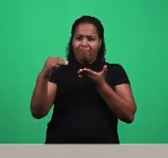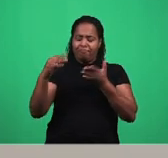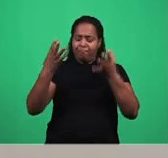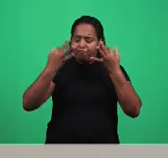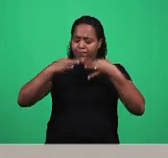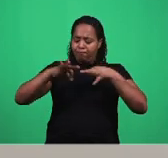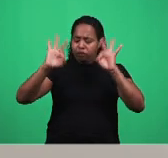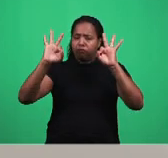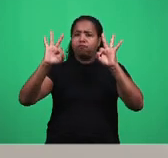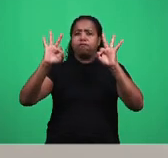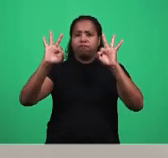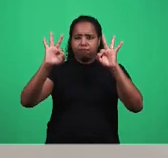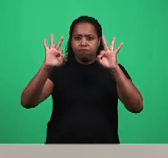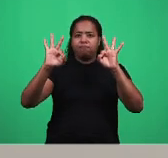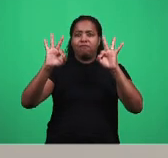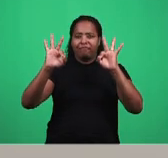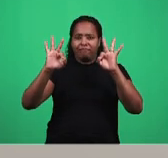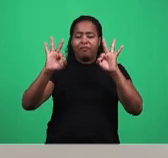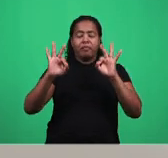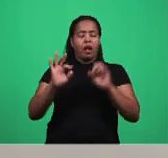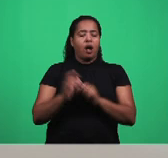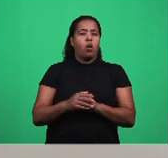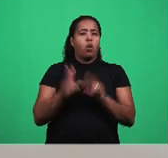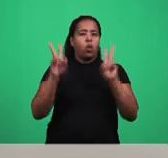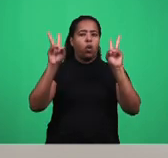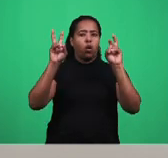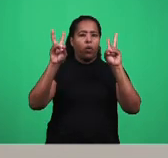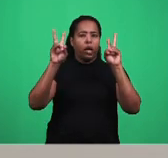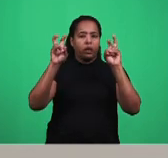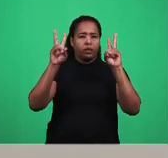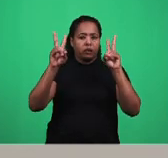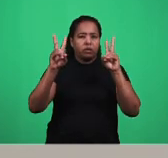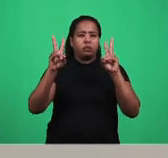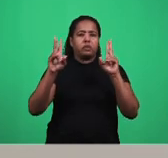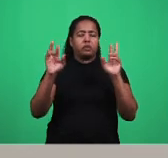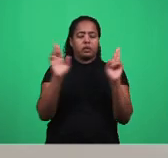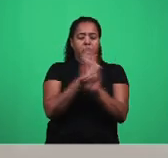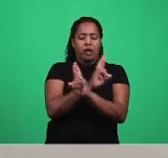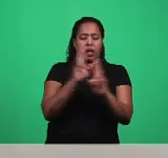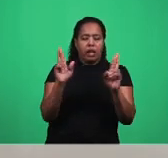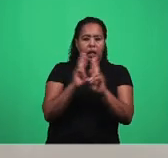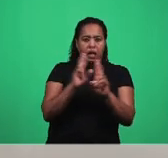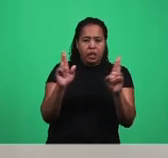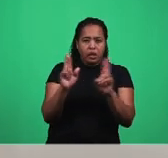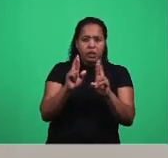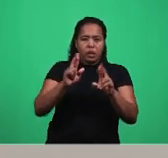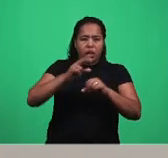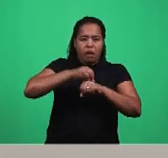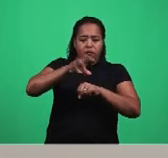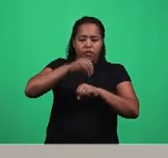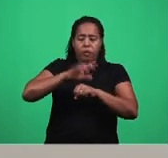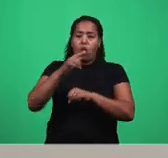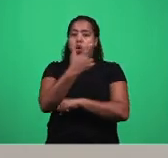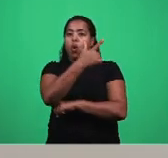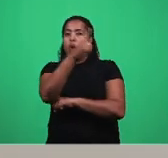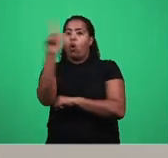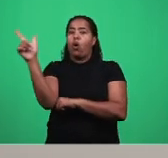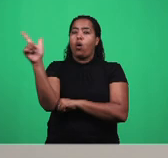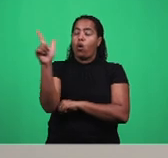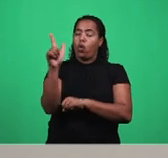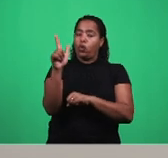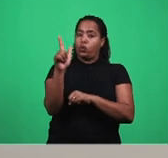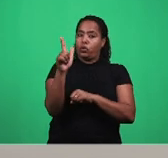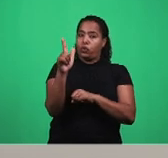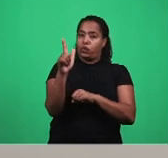abordés et ils sont différents de tous les autres programmes programmation évangélique ici dans notre tableau. Ils